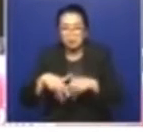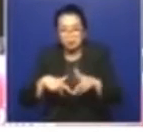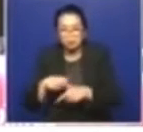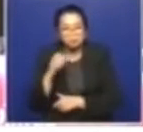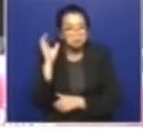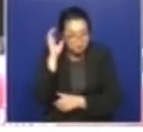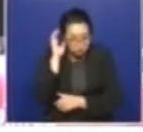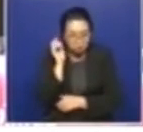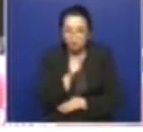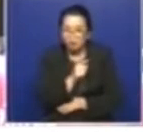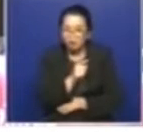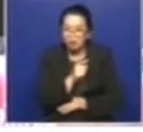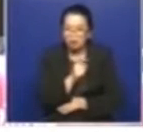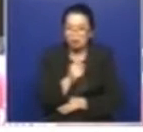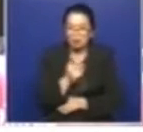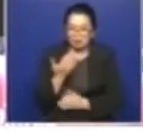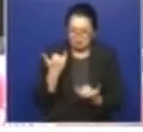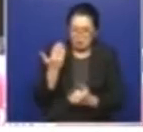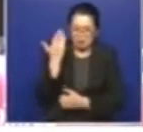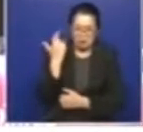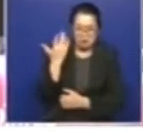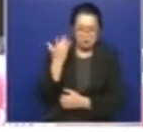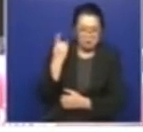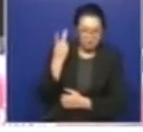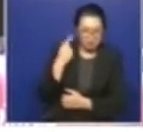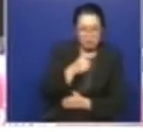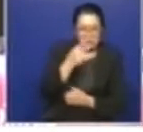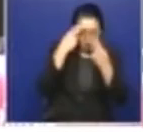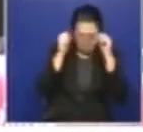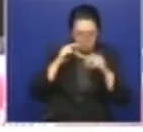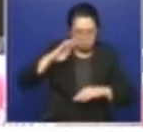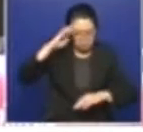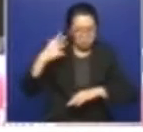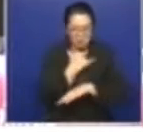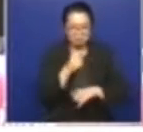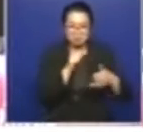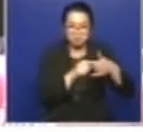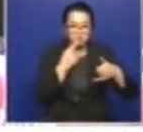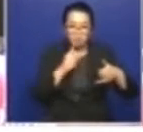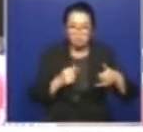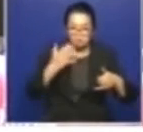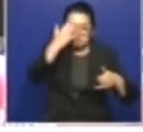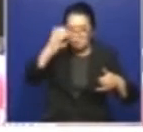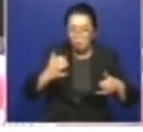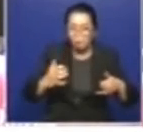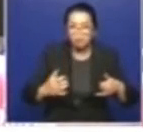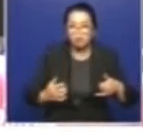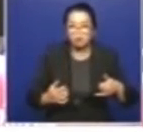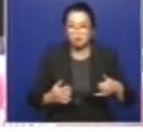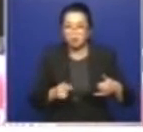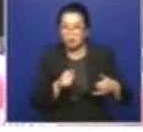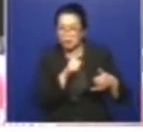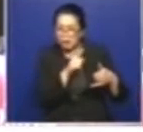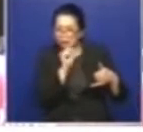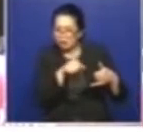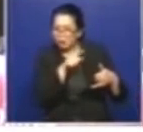ายกก็เกรี้ยวกราดนะวันสองวันนี้ผู้สื่อข่าวถามเรื่องยึดอำนาจท่านก็เกรี้ยวกราดคนถ้าคิดไม่ดีก็เออท่านนายกท่าน